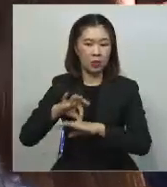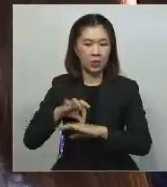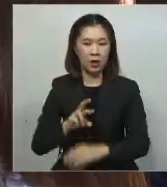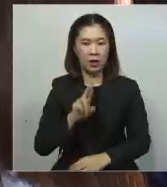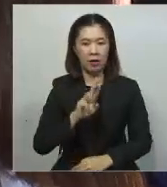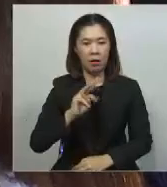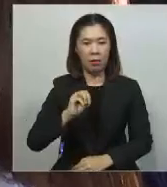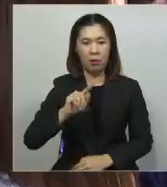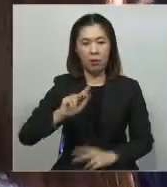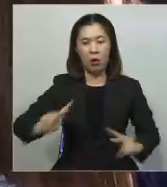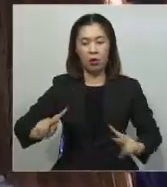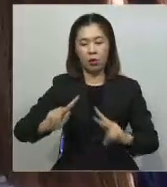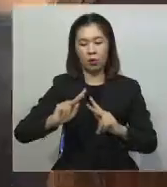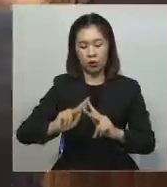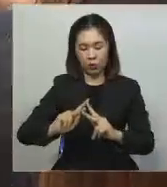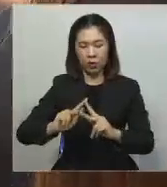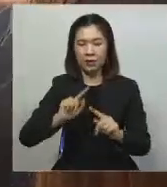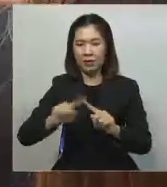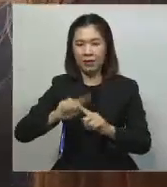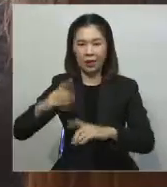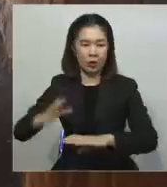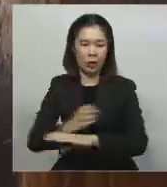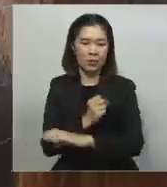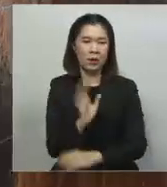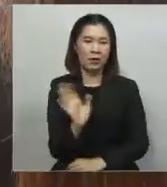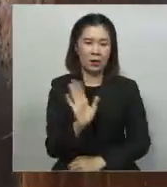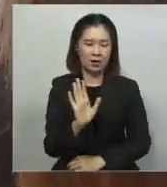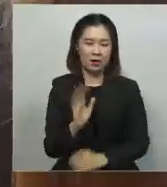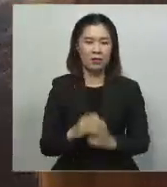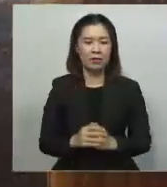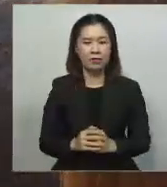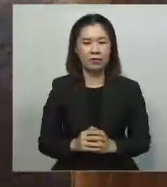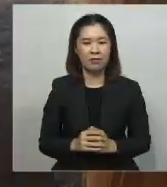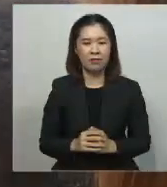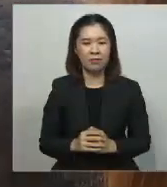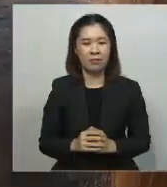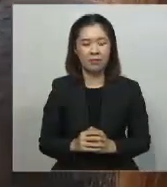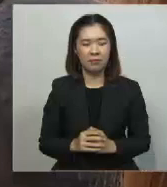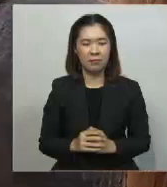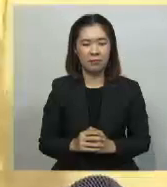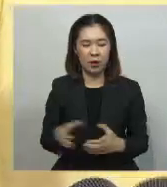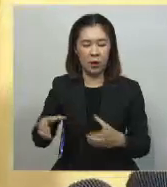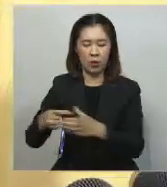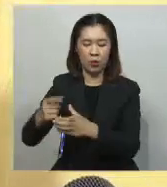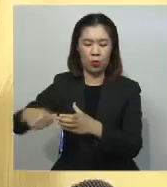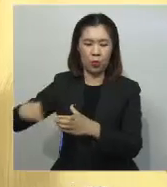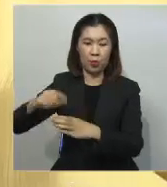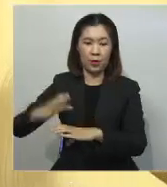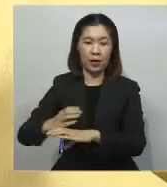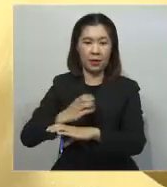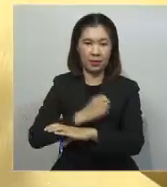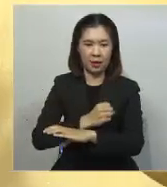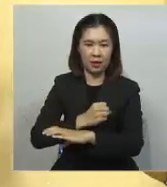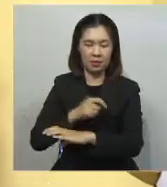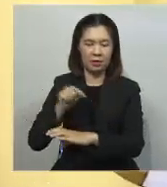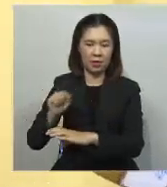รีในทางการเมืองโดยจะให้สัมภาษณ์หลังเวลาราชการทางนี้พรรคพลังประชารัฐจะเป็นการนำจัดตั้งรัฐบ